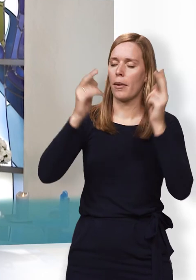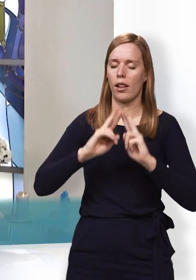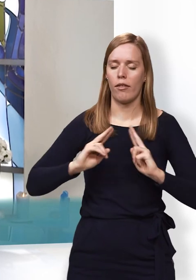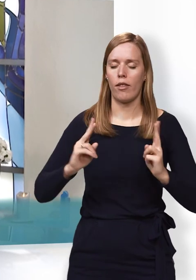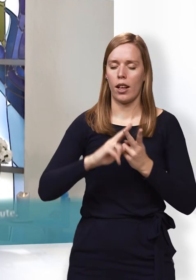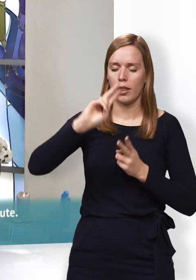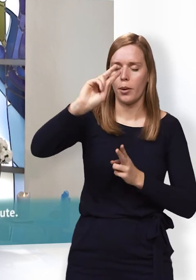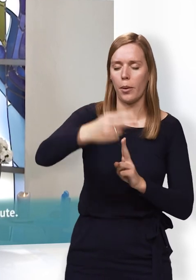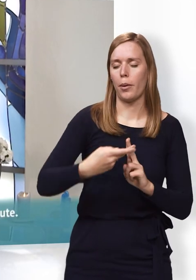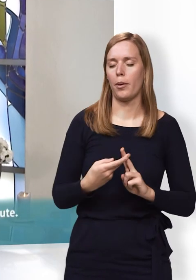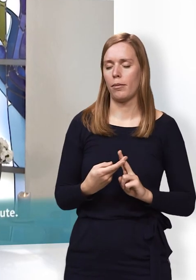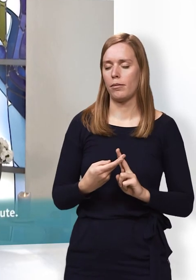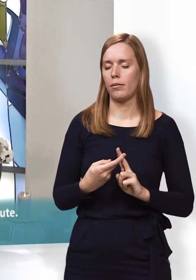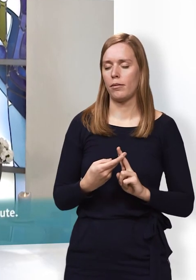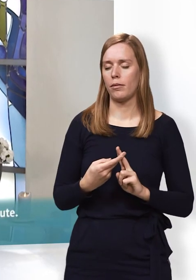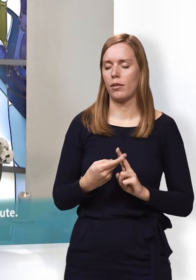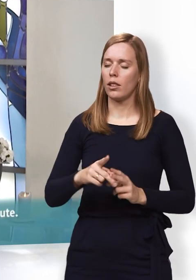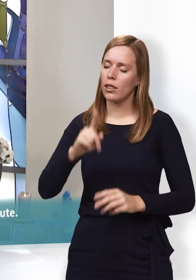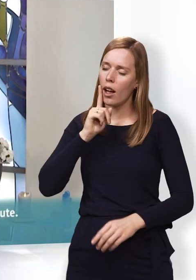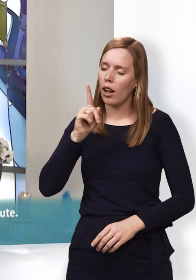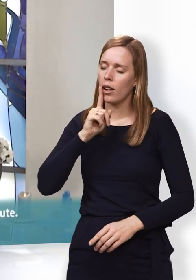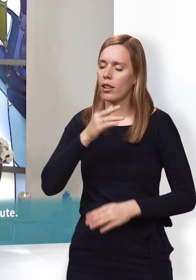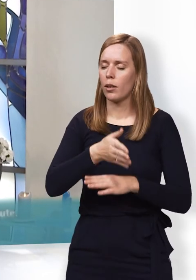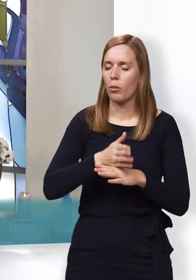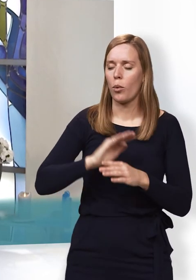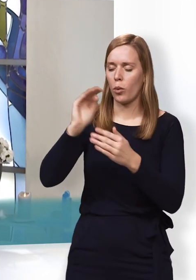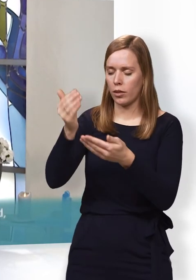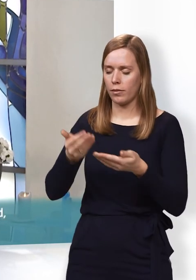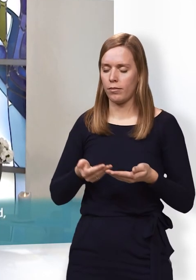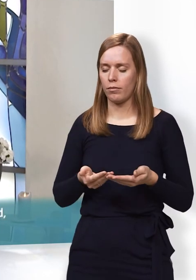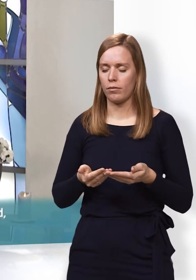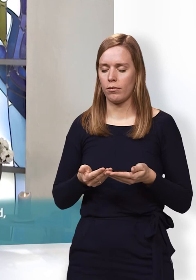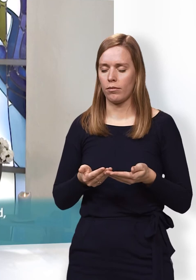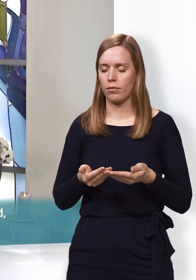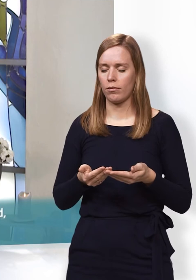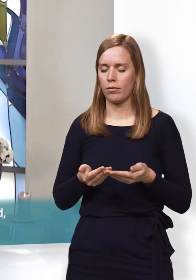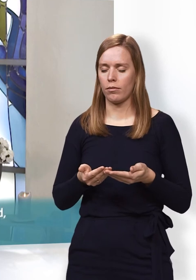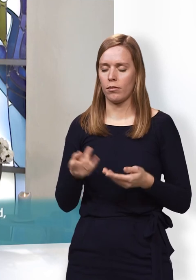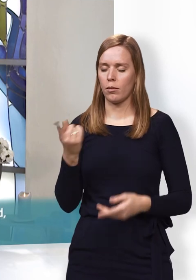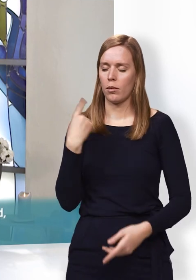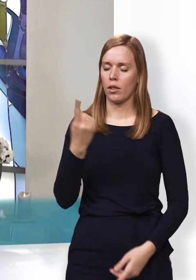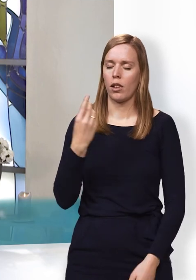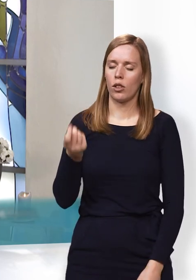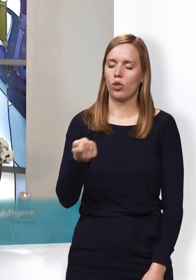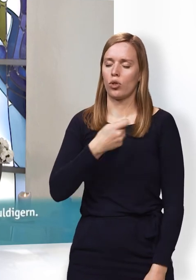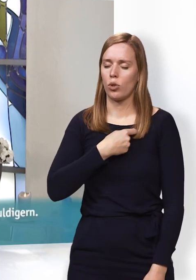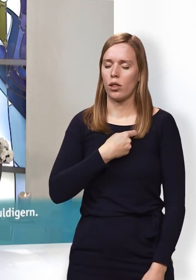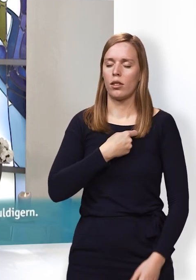Erden. Unser tägliches Brot gib uns heute und vergib uns unsere